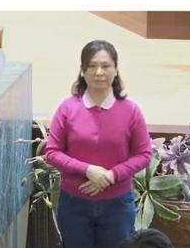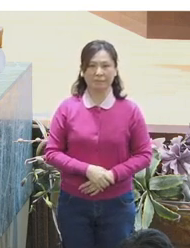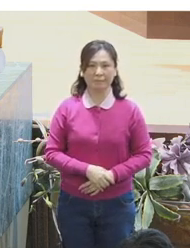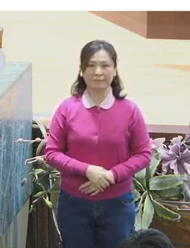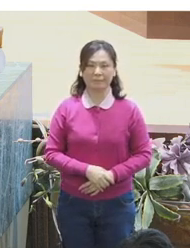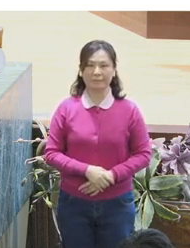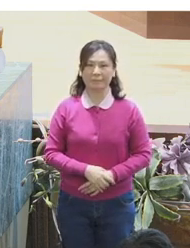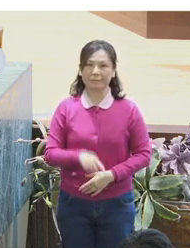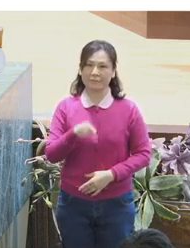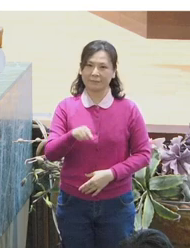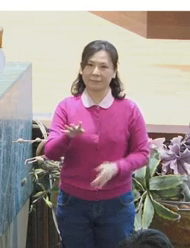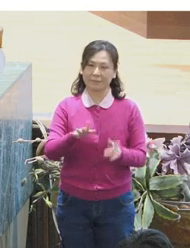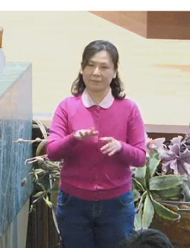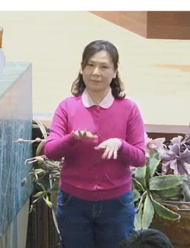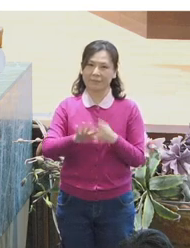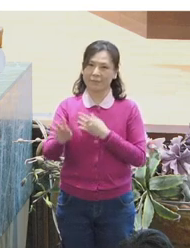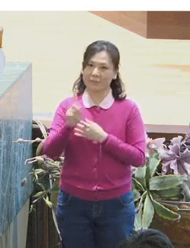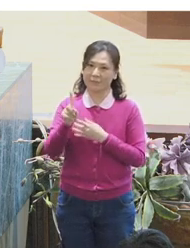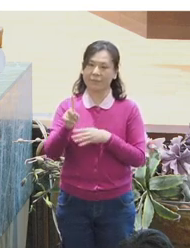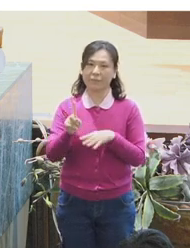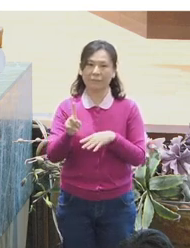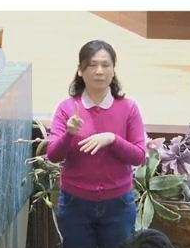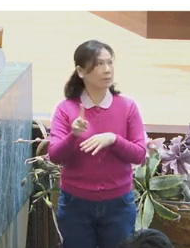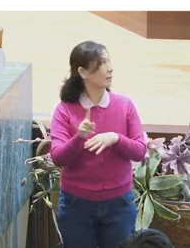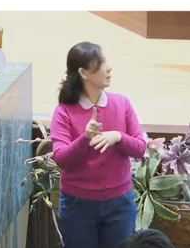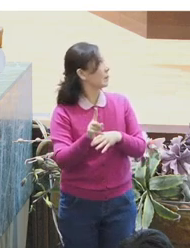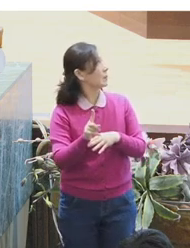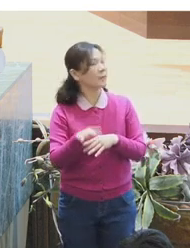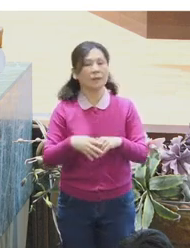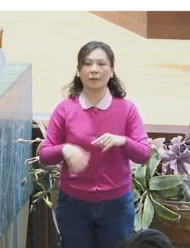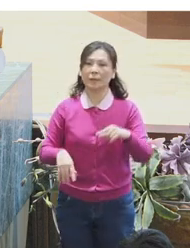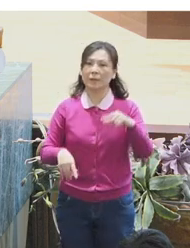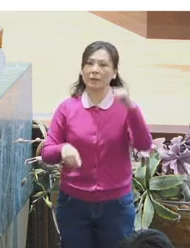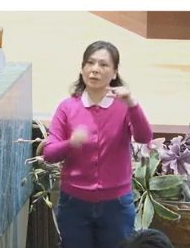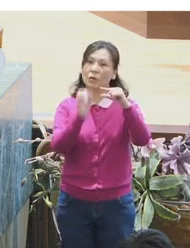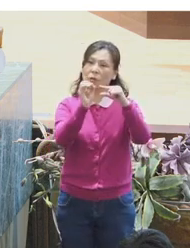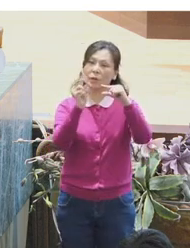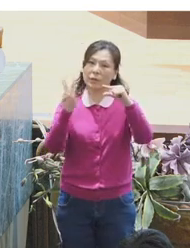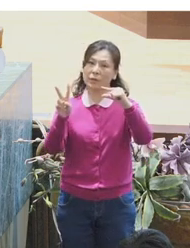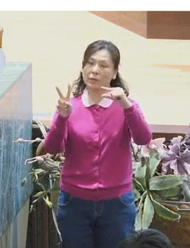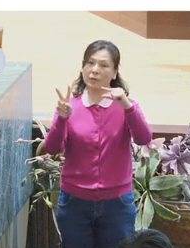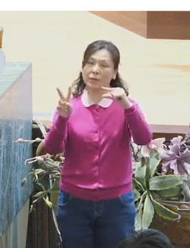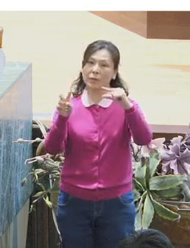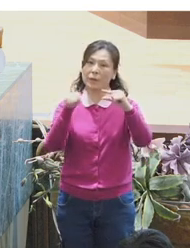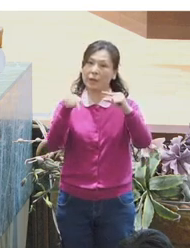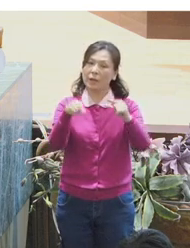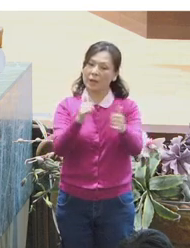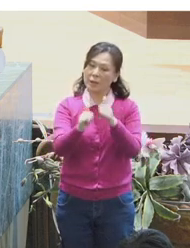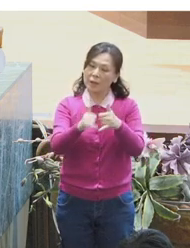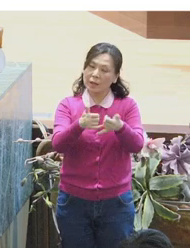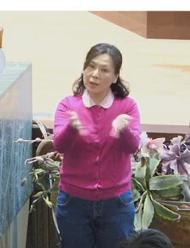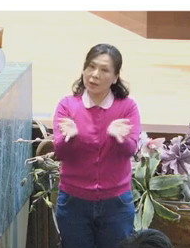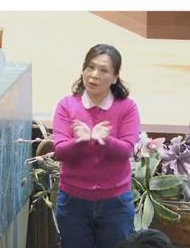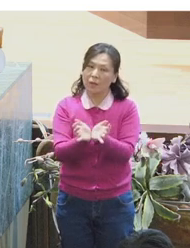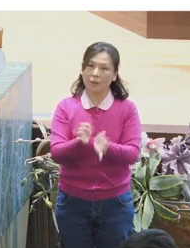我另外画的图，就是说其实聚灵B这样的社群某种程度是它很，对不起，